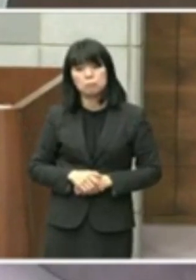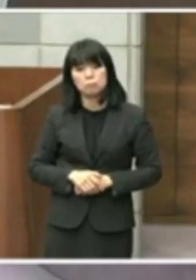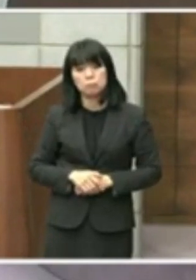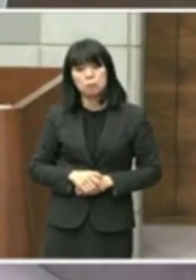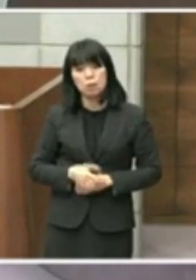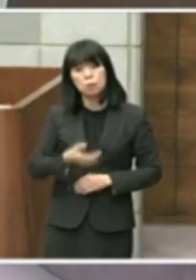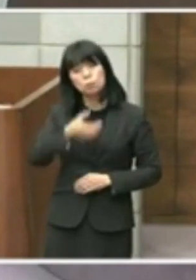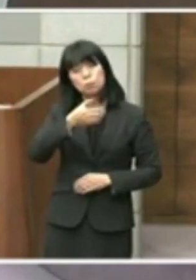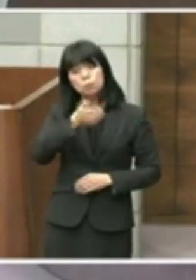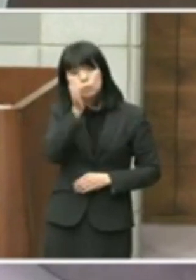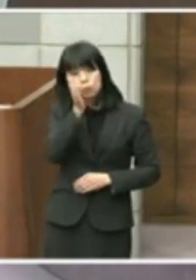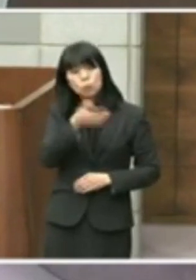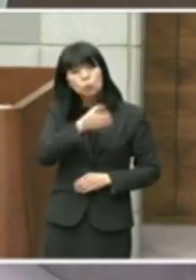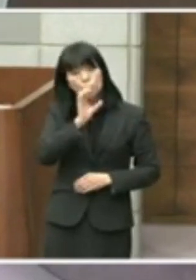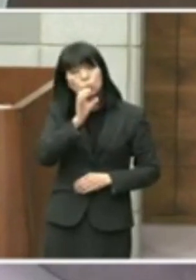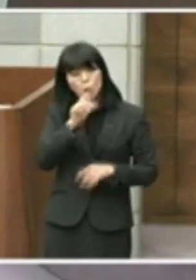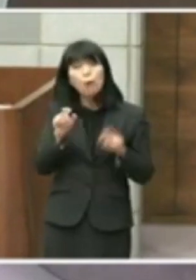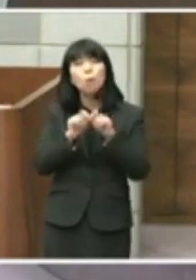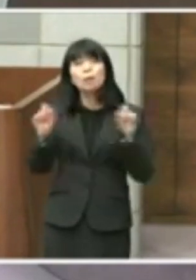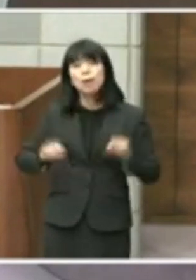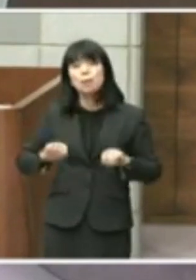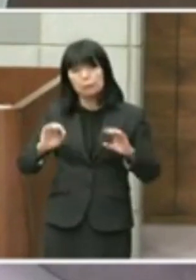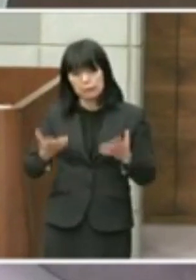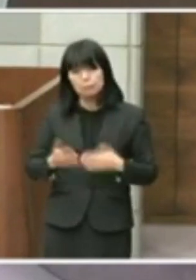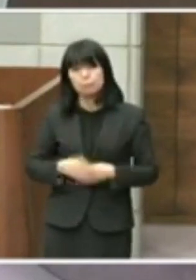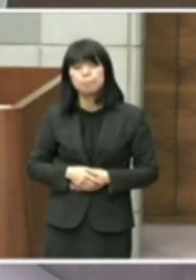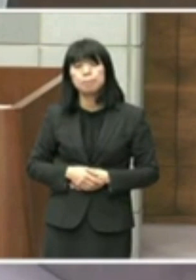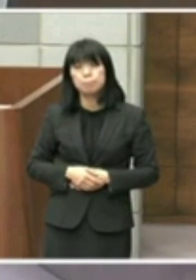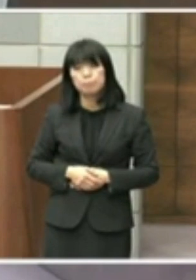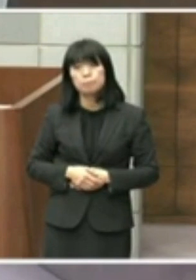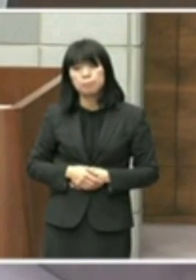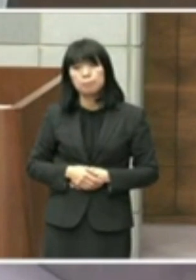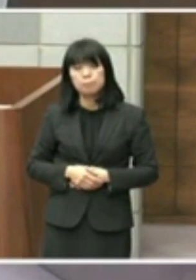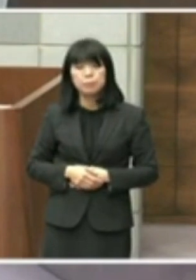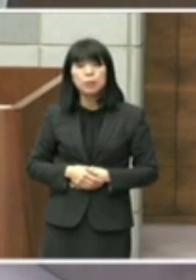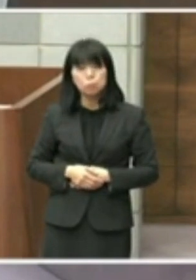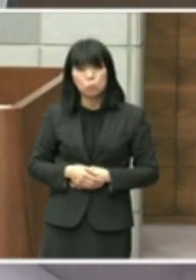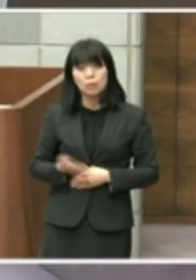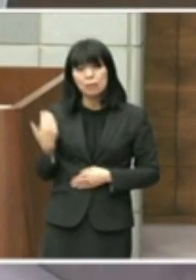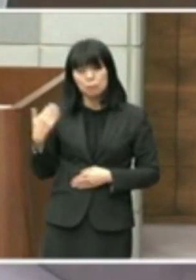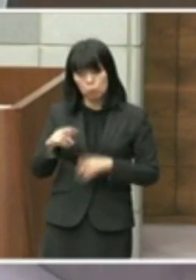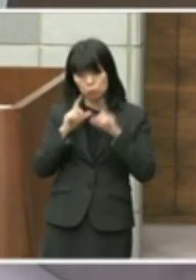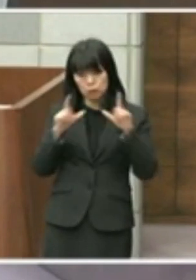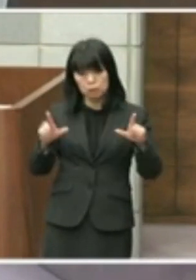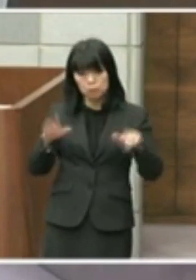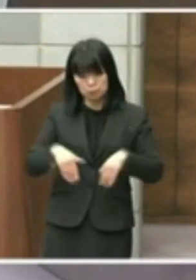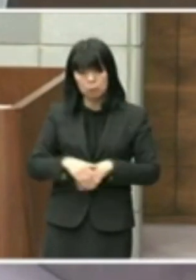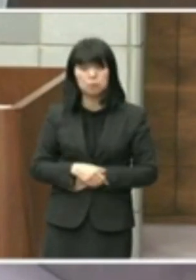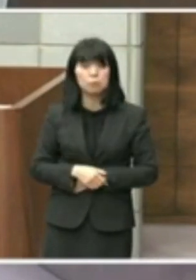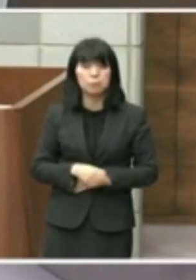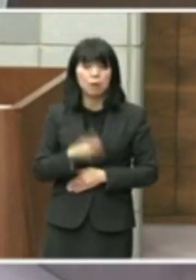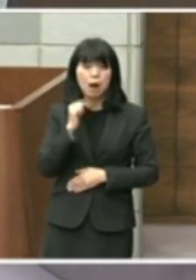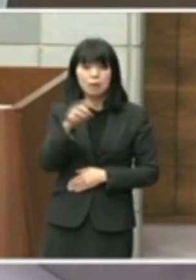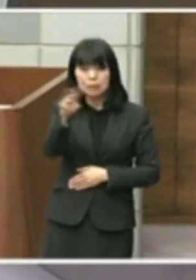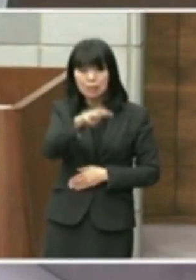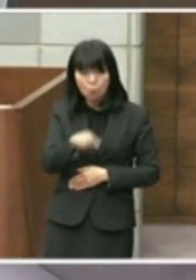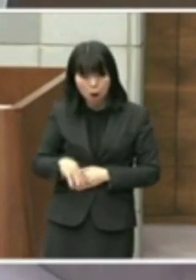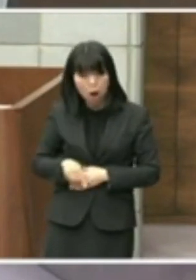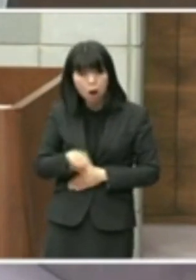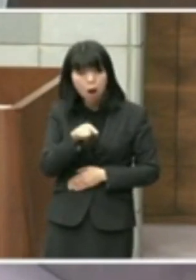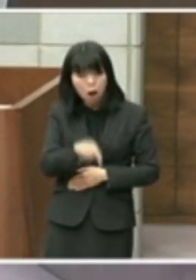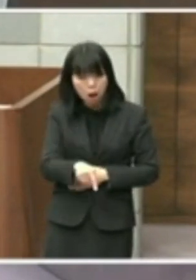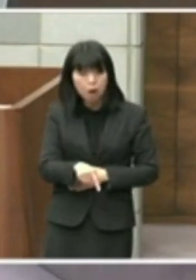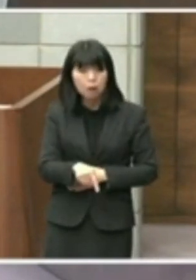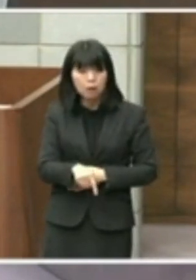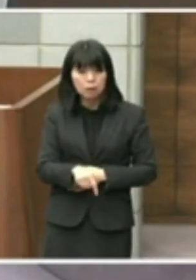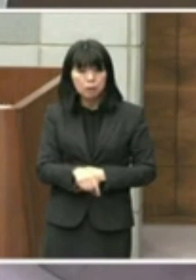には問題がないということは、さっきのご質問でもお答えさせていただいております。明石川浄水所では活性